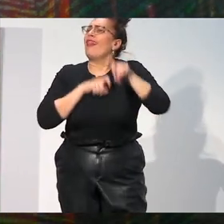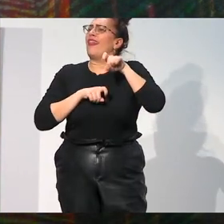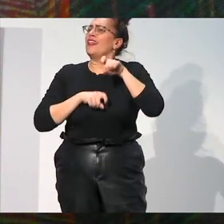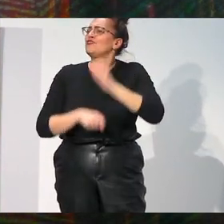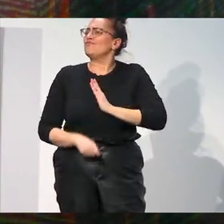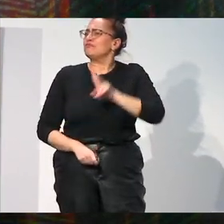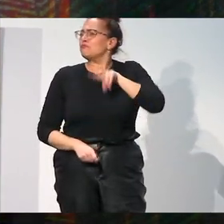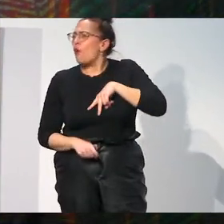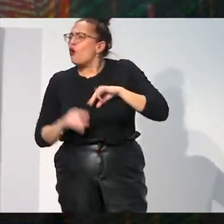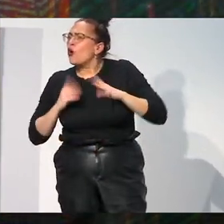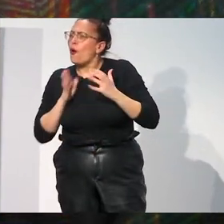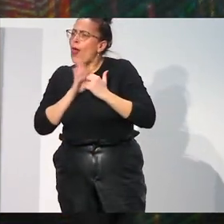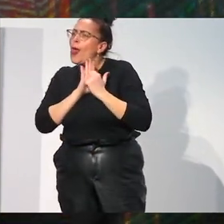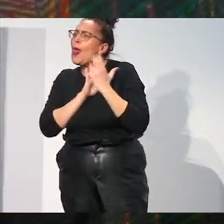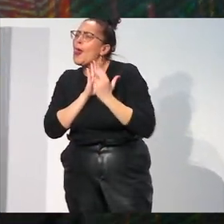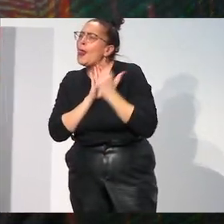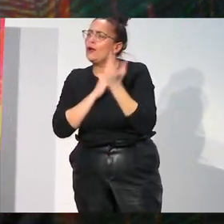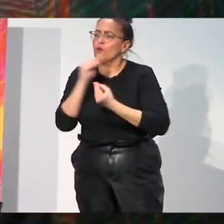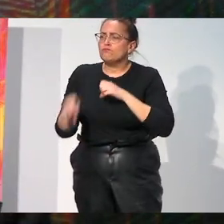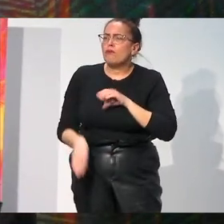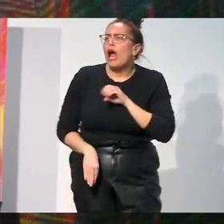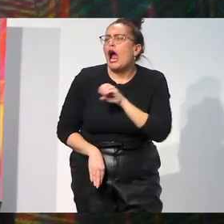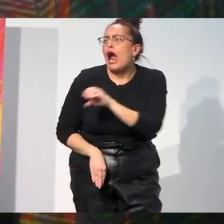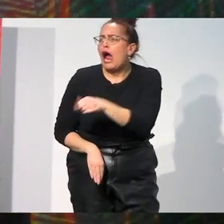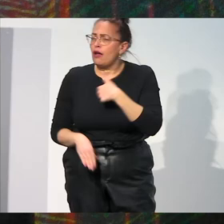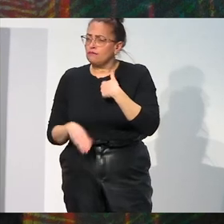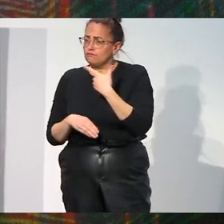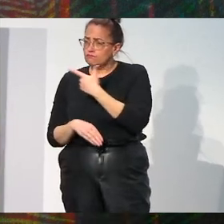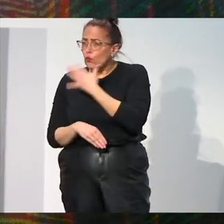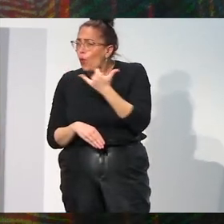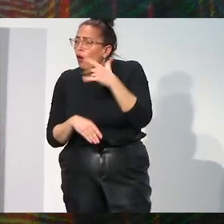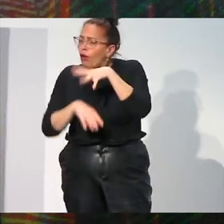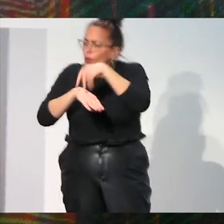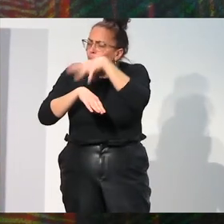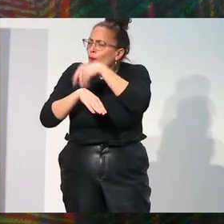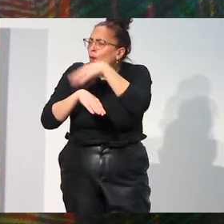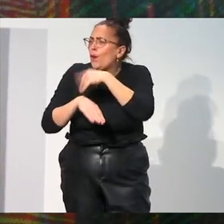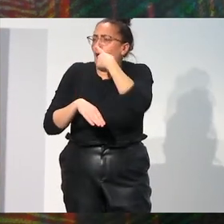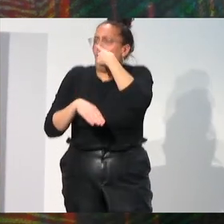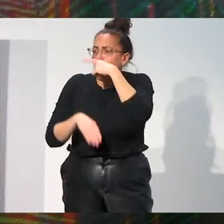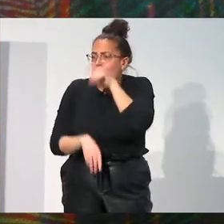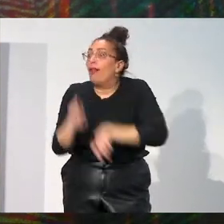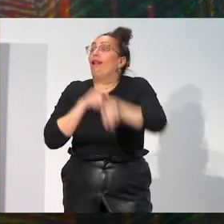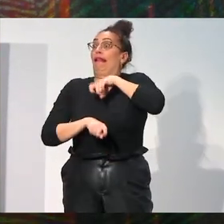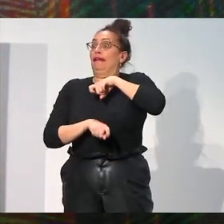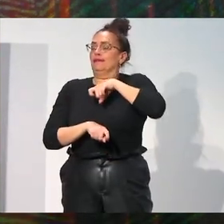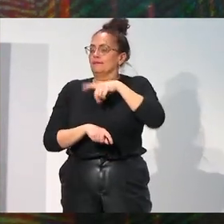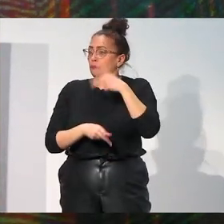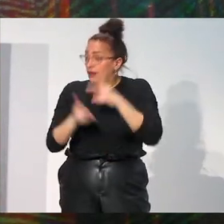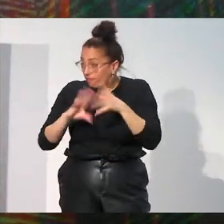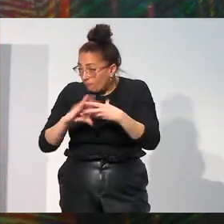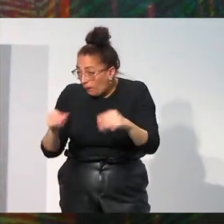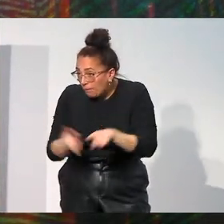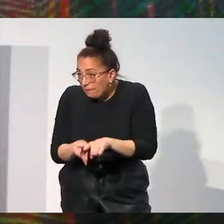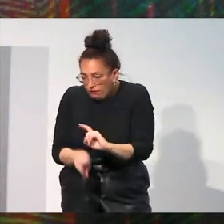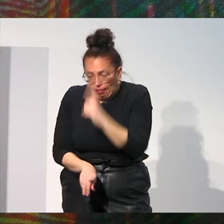façon de lécher, un jappement, que sais-je, une couleur de poil, enfin tout, une forme.